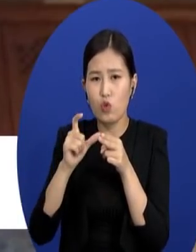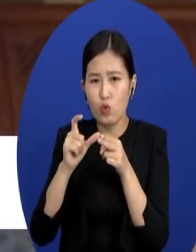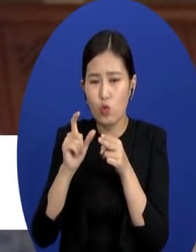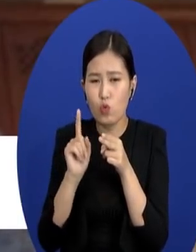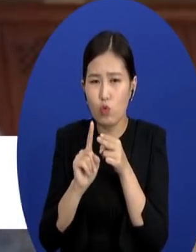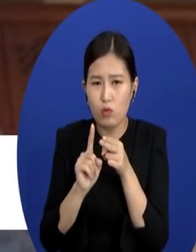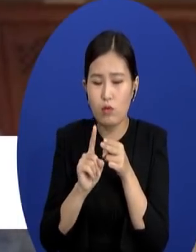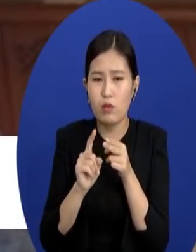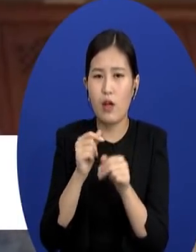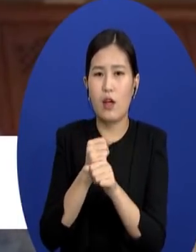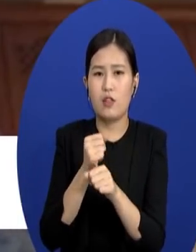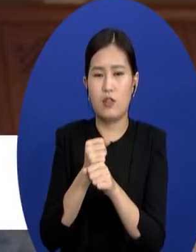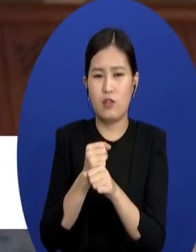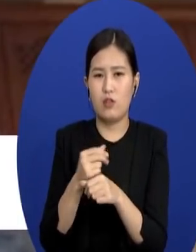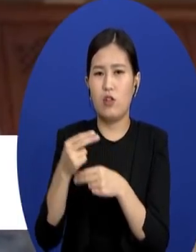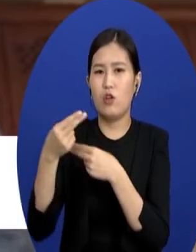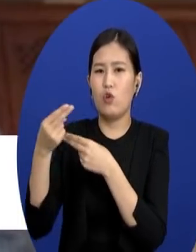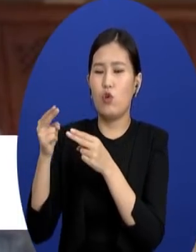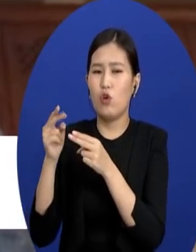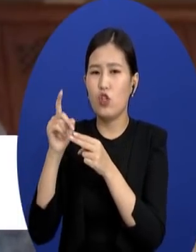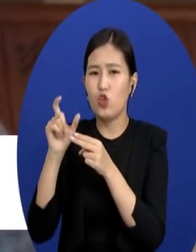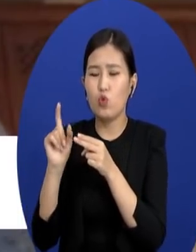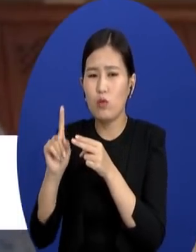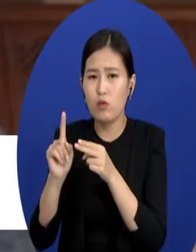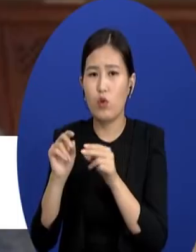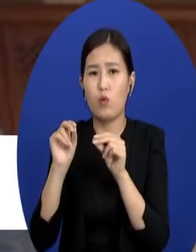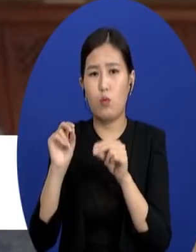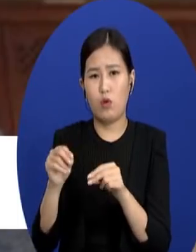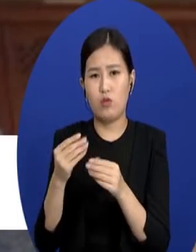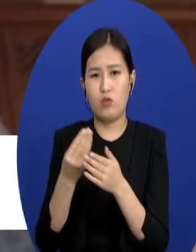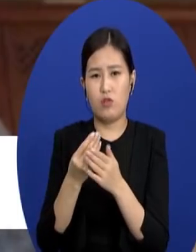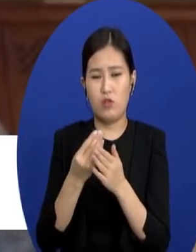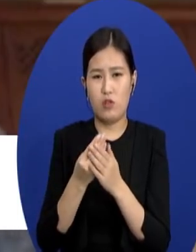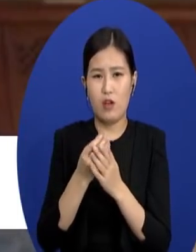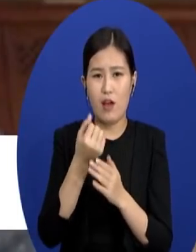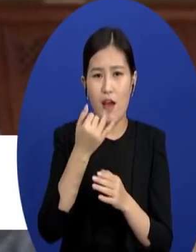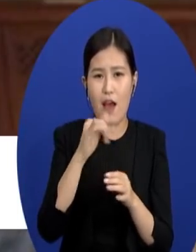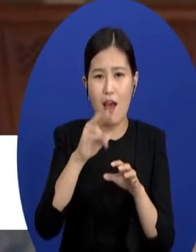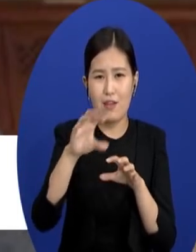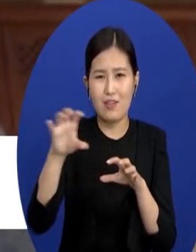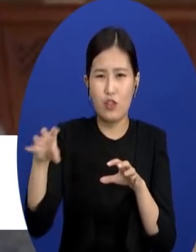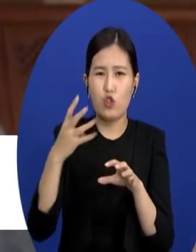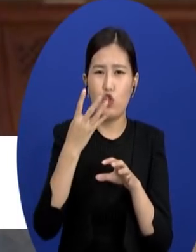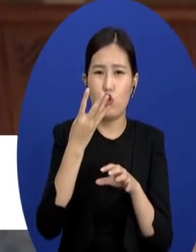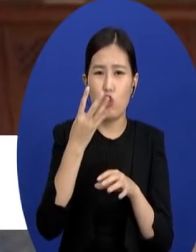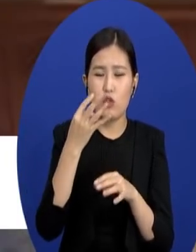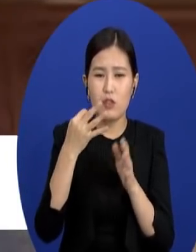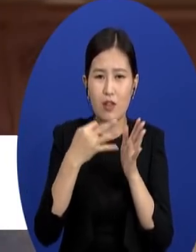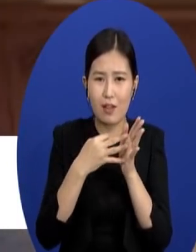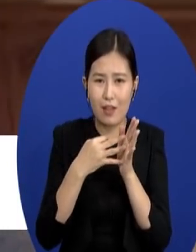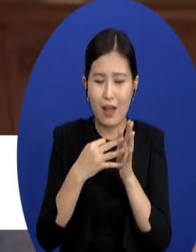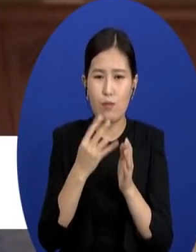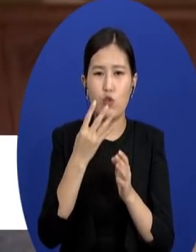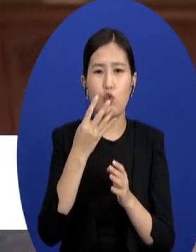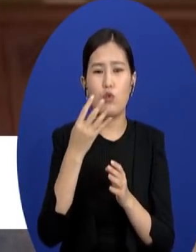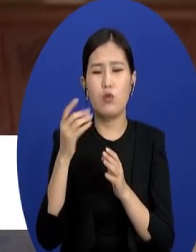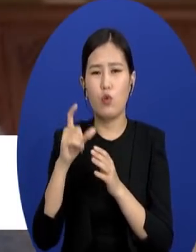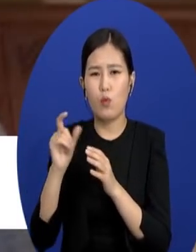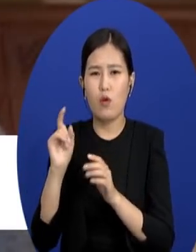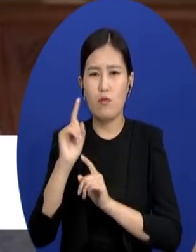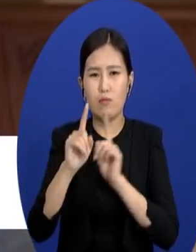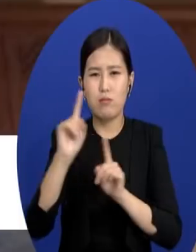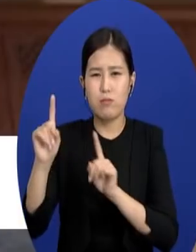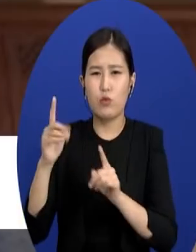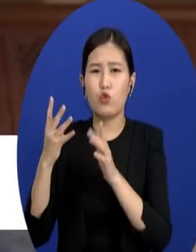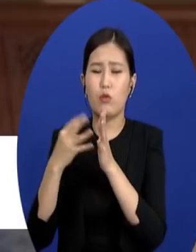айлд нэг хүн ажиллахад хангалттай шүү. 48 айлд 48 хүн ажиллана. 2 хүн ажиллах 3 өрөө 80 100 квадрат дээр 1-2 хүн